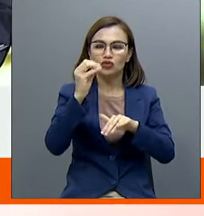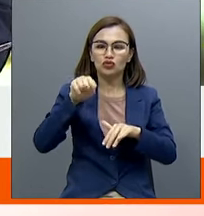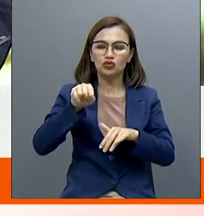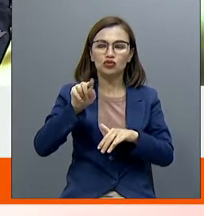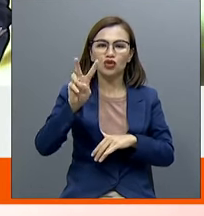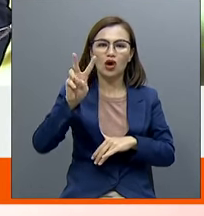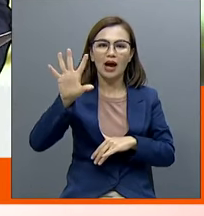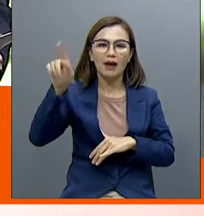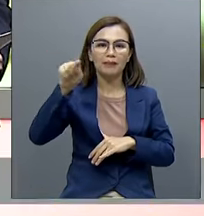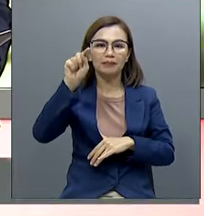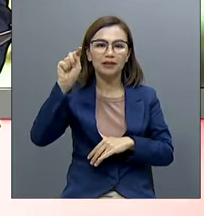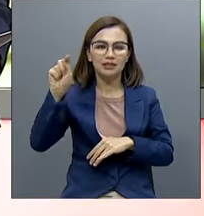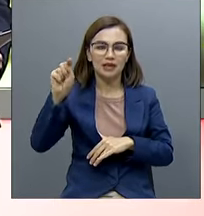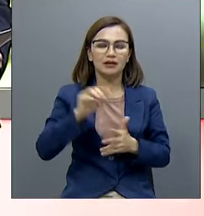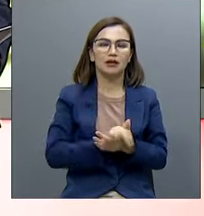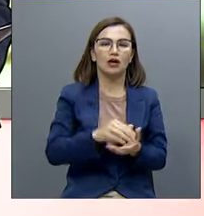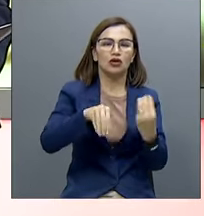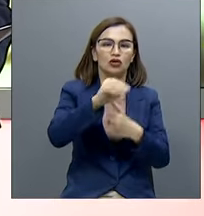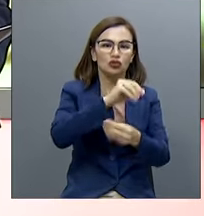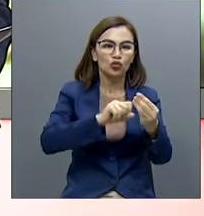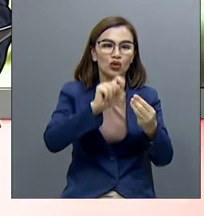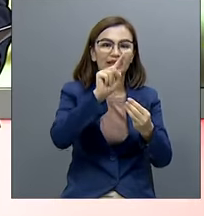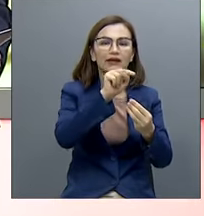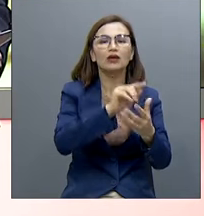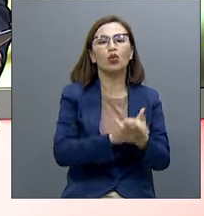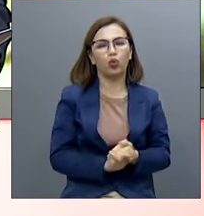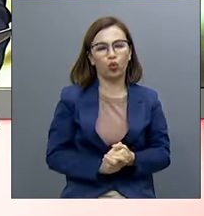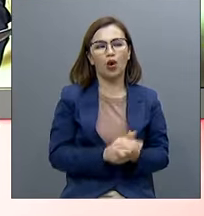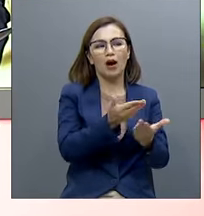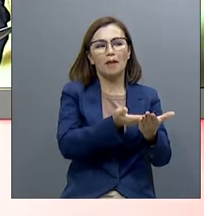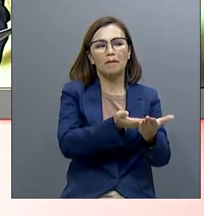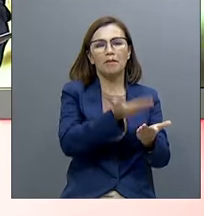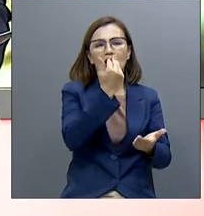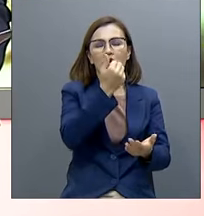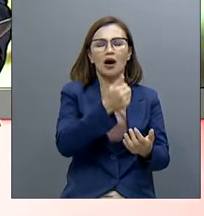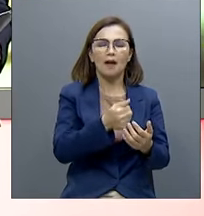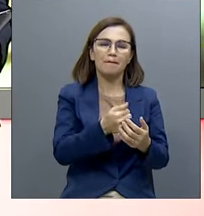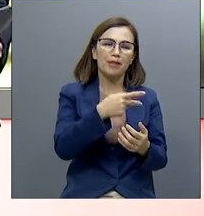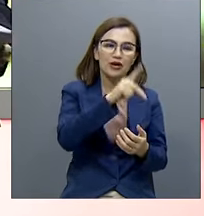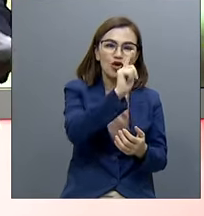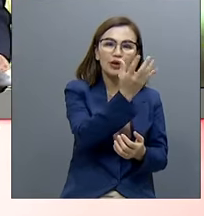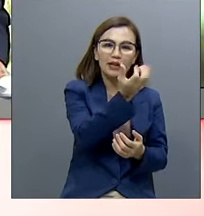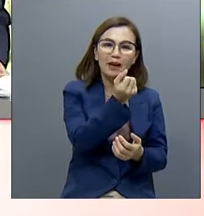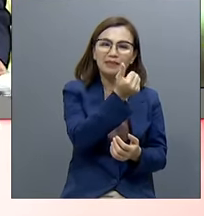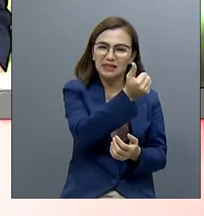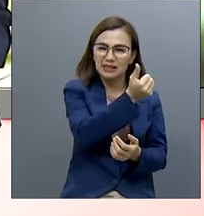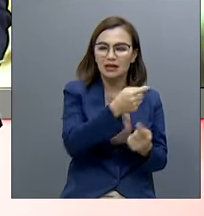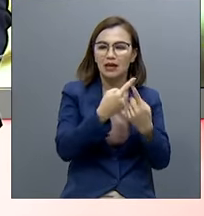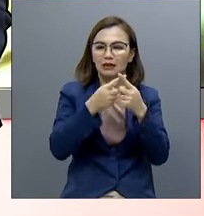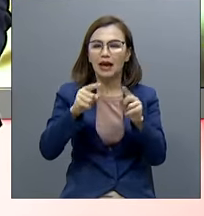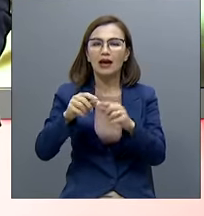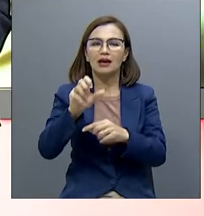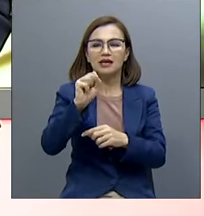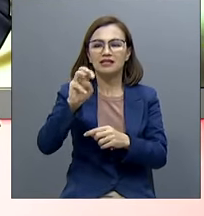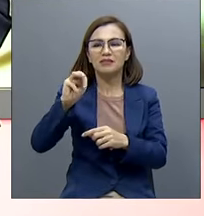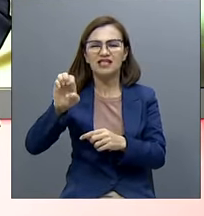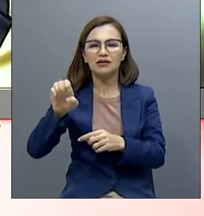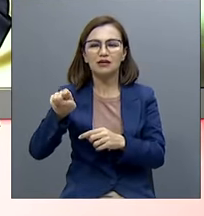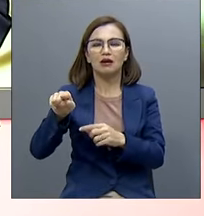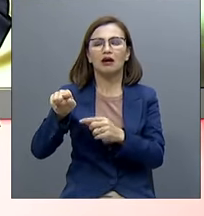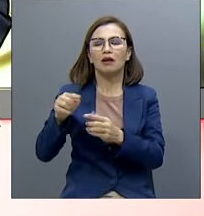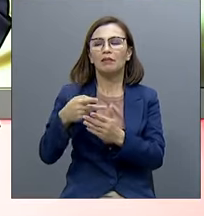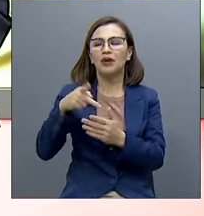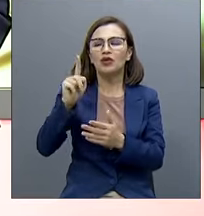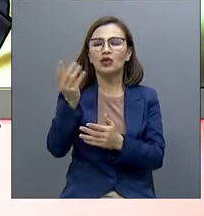นะคะกลุ่มธุรกิจรายใหญ่จะได้ประโยชน์ค่ะสนทางกับกลุ่ม SMEแล้วก็ประชาชนทั่วไปนะคะซึ่งเป็นคนส่วนใหญ่ค่ะจะได้รับประโยชน์ไม่มาก